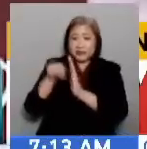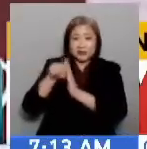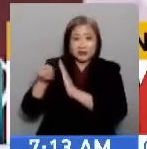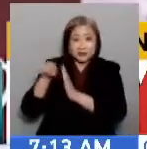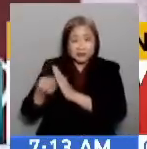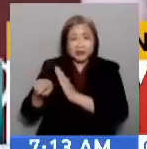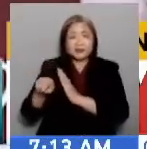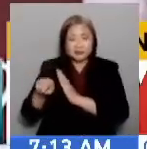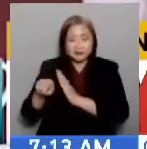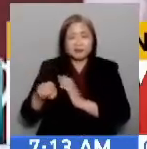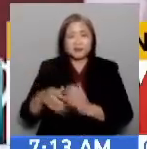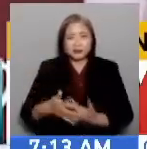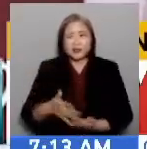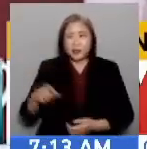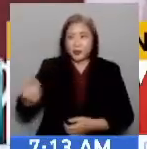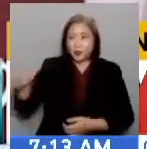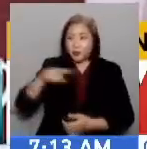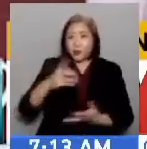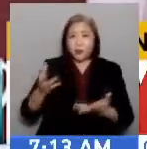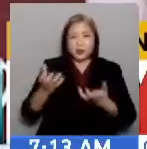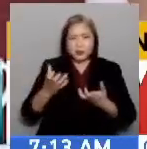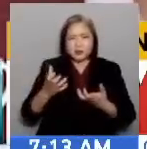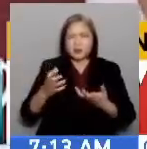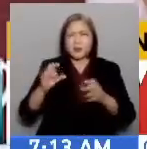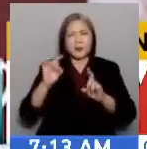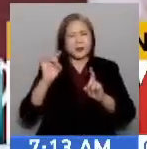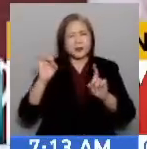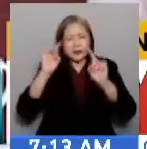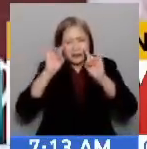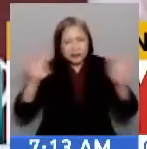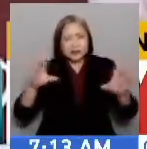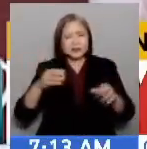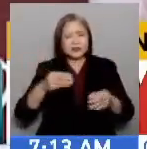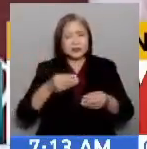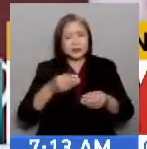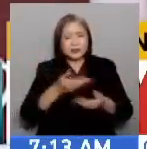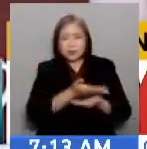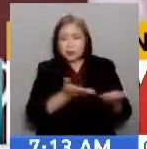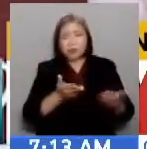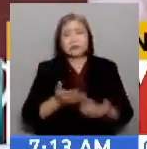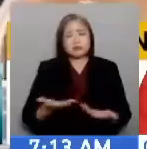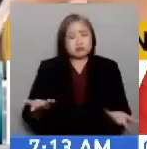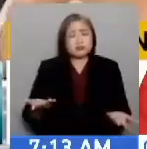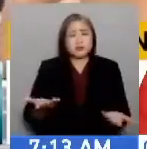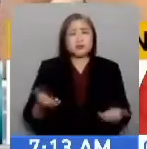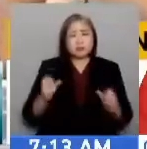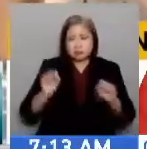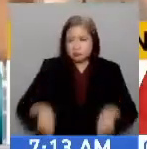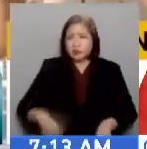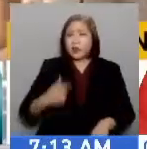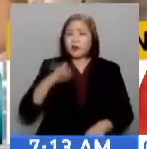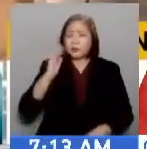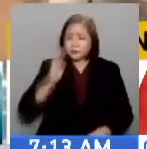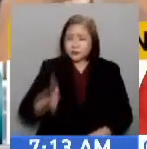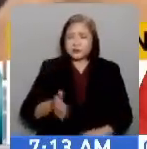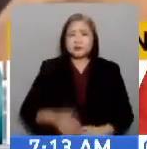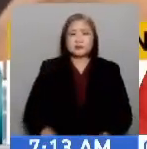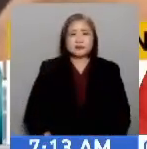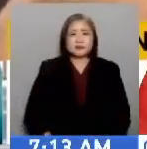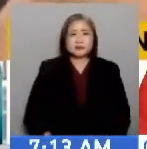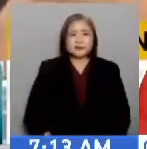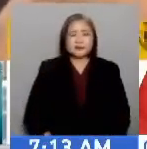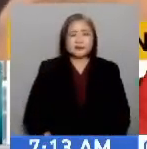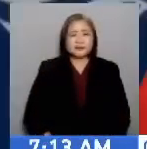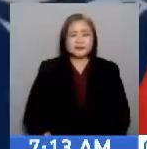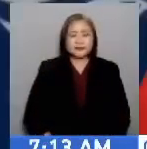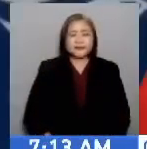those who want to harm you, then so be it. Sabi ng dating Pangulo,